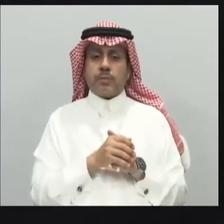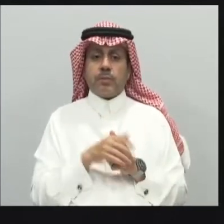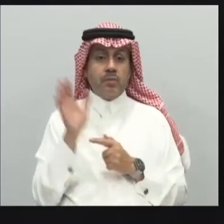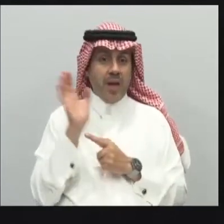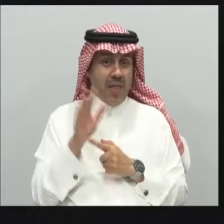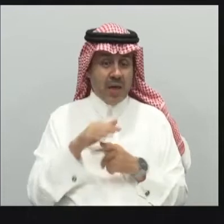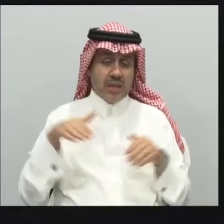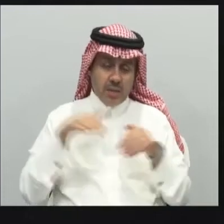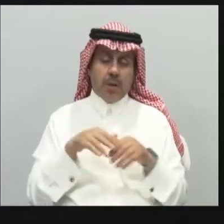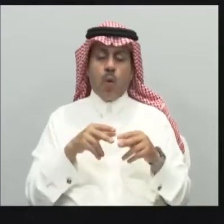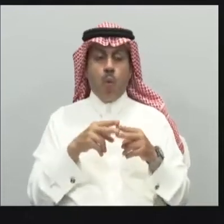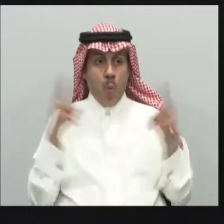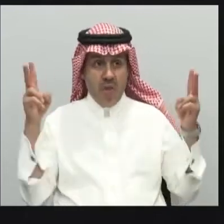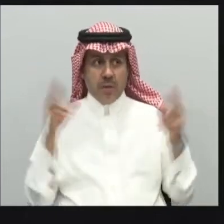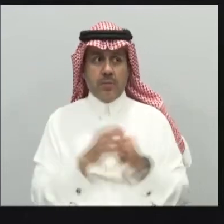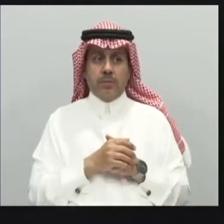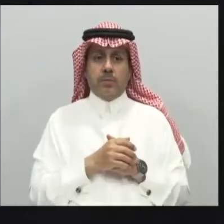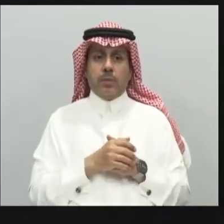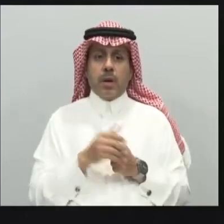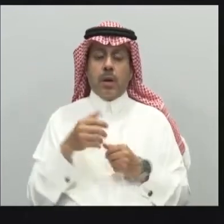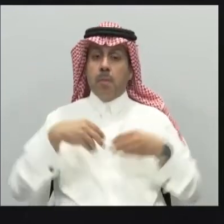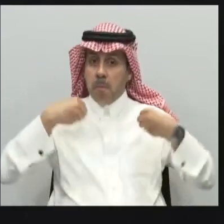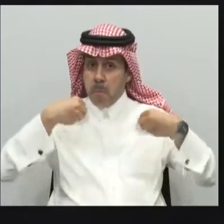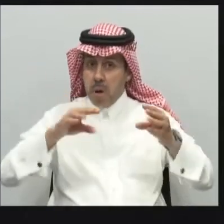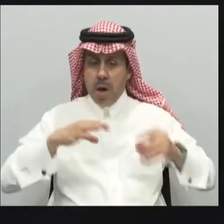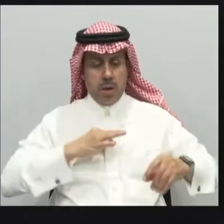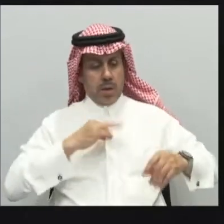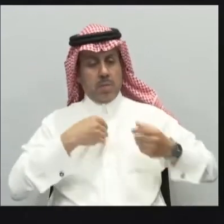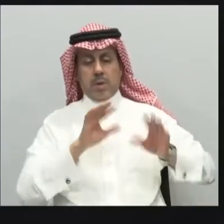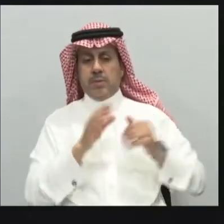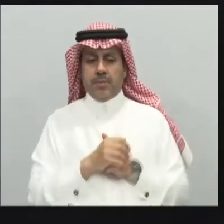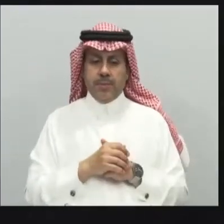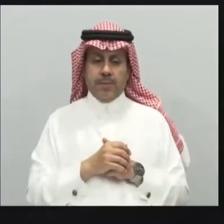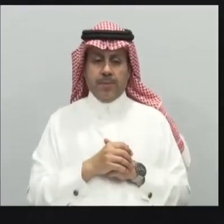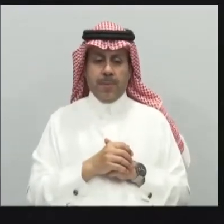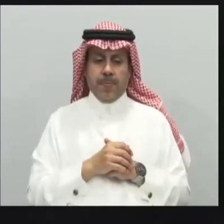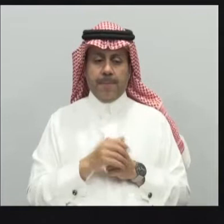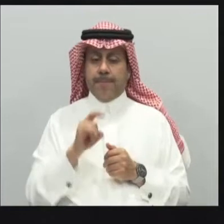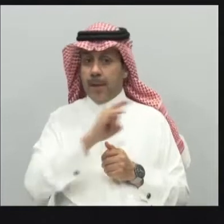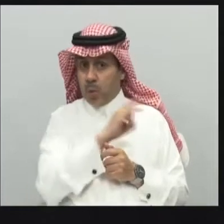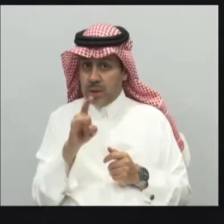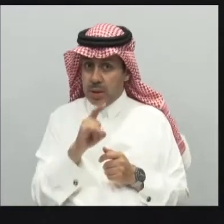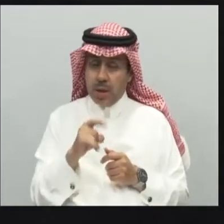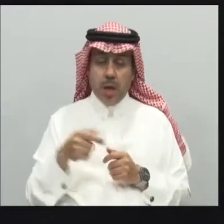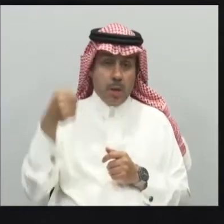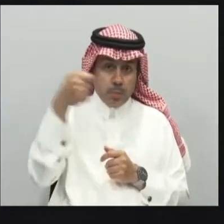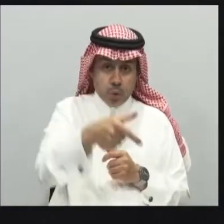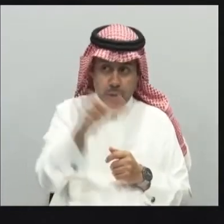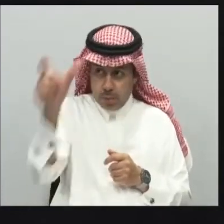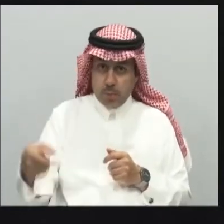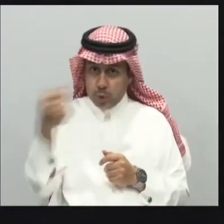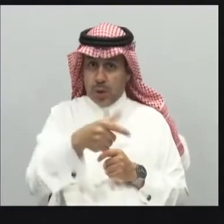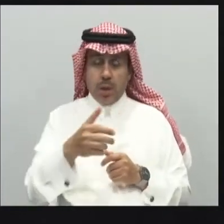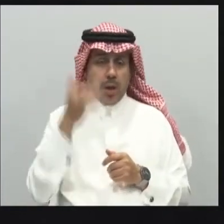الصدمه ظاهره فان البائع يبرا من ذلك البيت من ذلك العيب وليس للمشتري الخيار من اجله